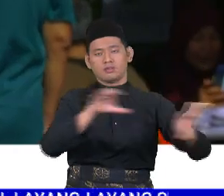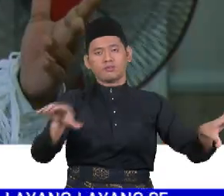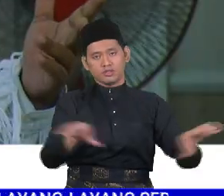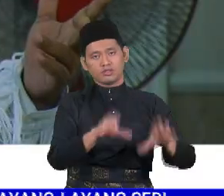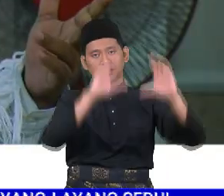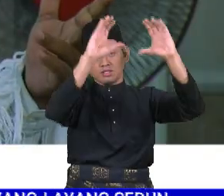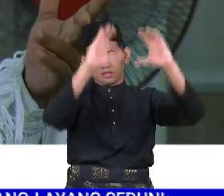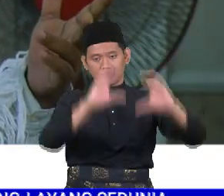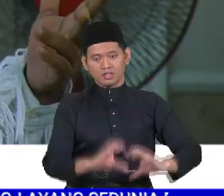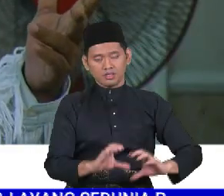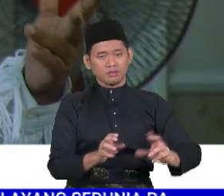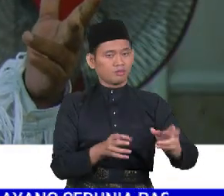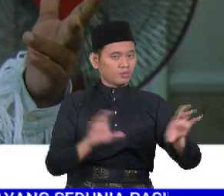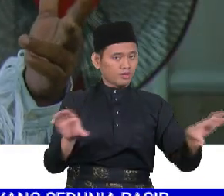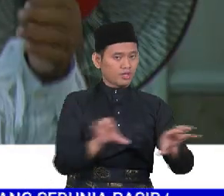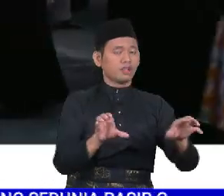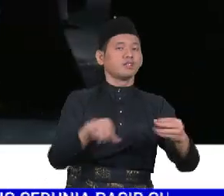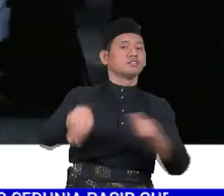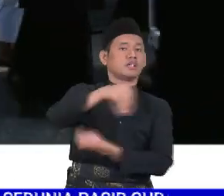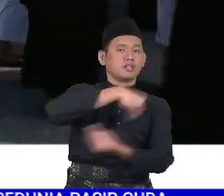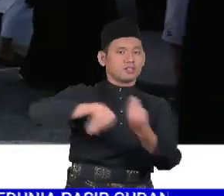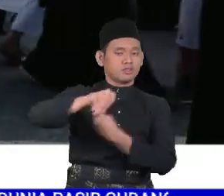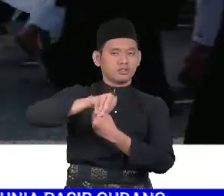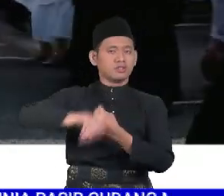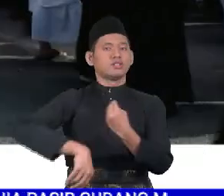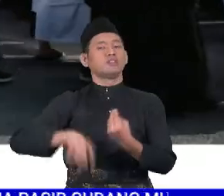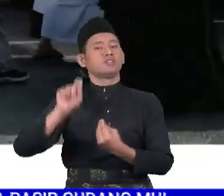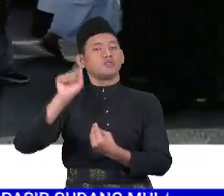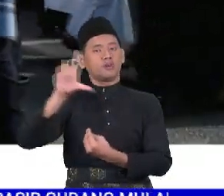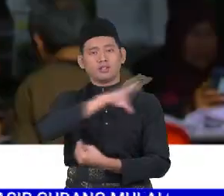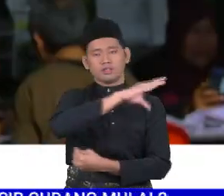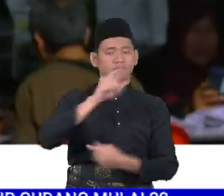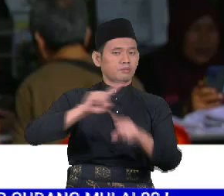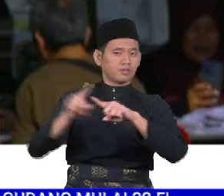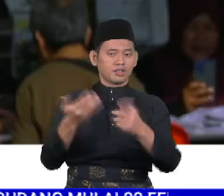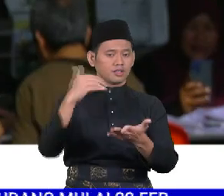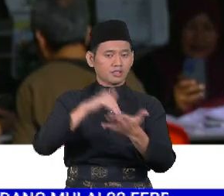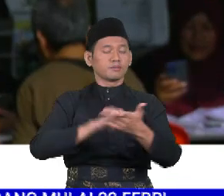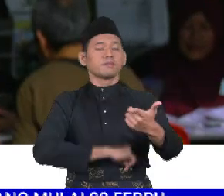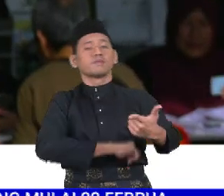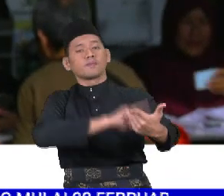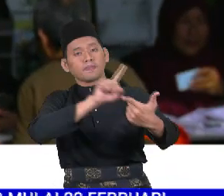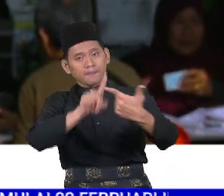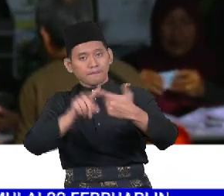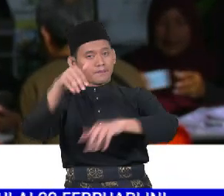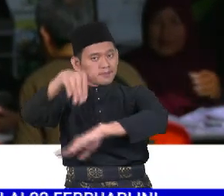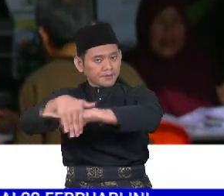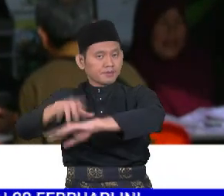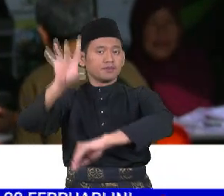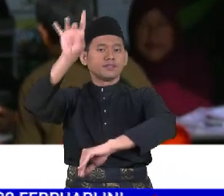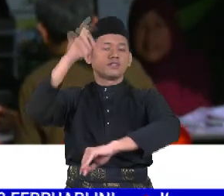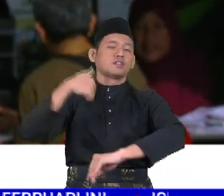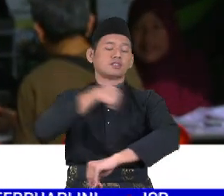simulasi haji, tawaf, sa'i dan juga melontar. Kemudian di sebelah malam,